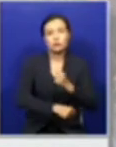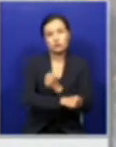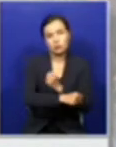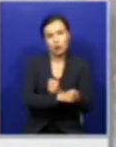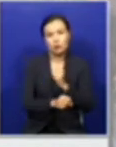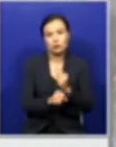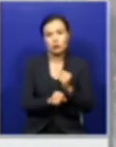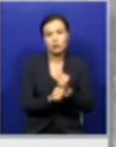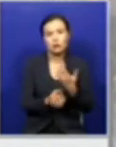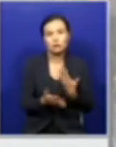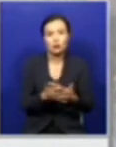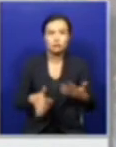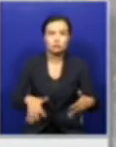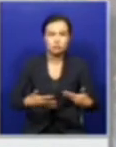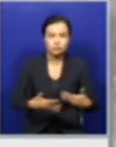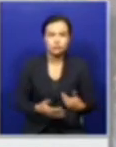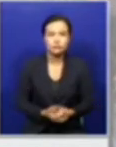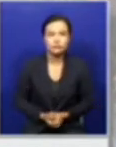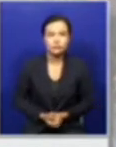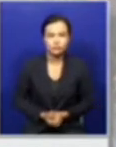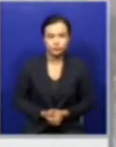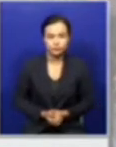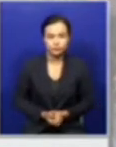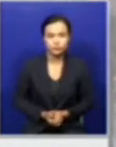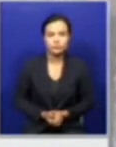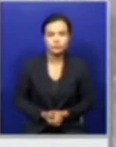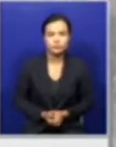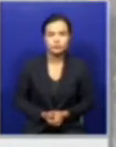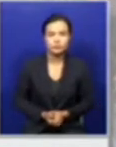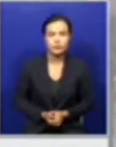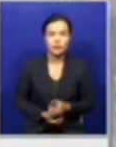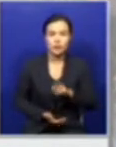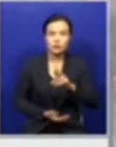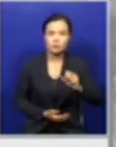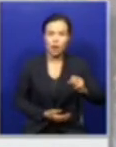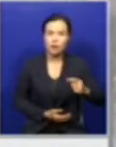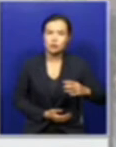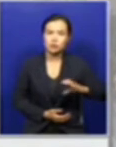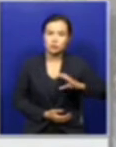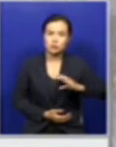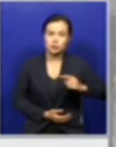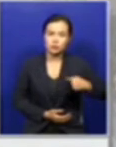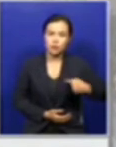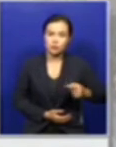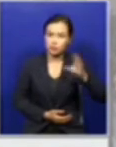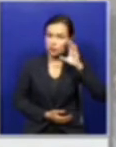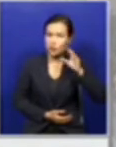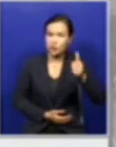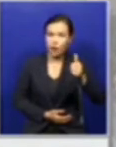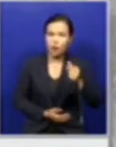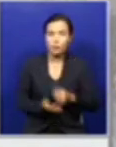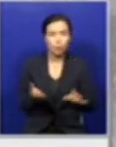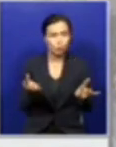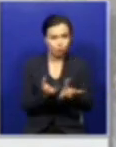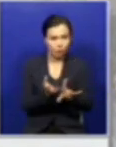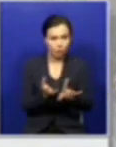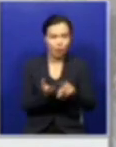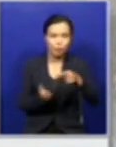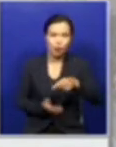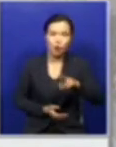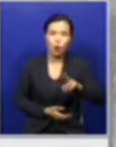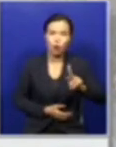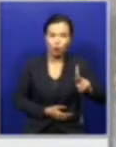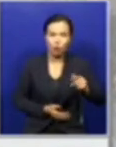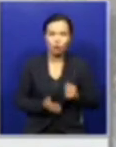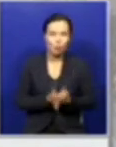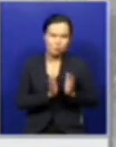เงินในช่วงนั้นเพื่อให้สภาเชื่อถือได้ว่าการพรก.ฉบับนี้มีประสิทธิภาพนะครับรัฐบาลควรใจ